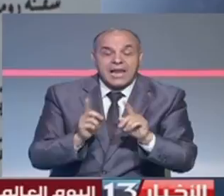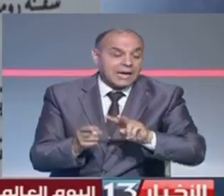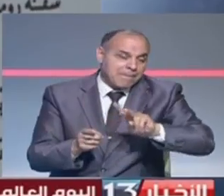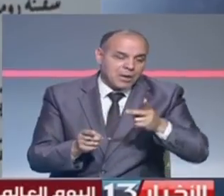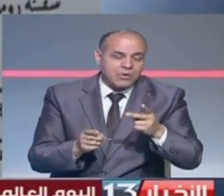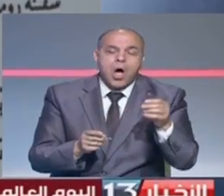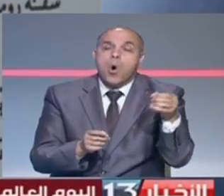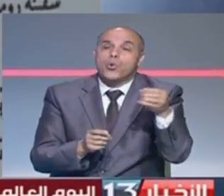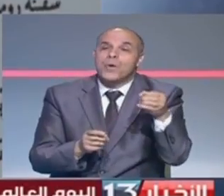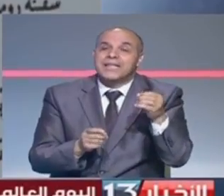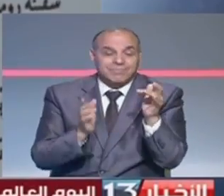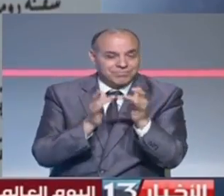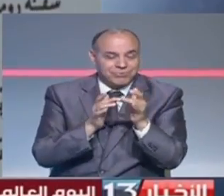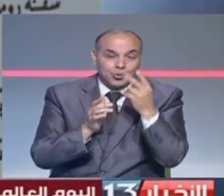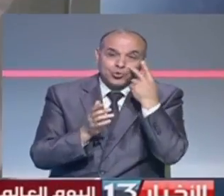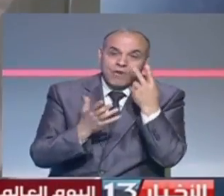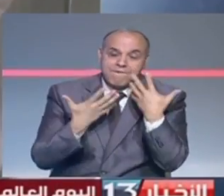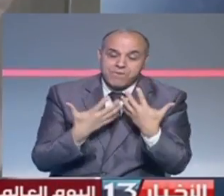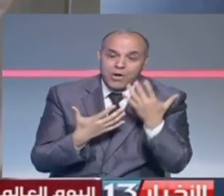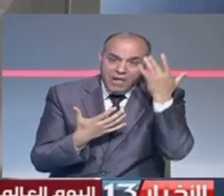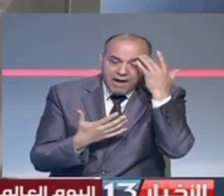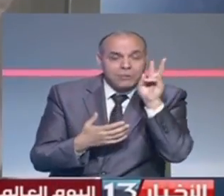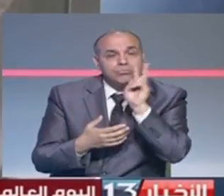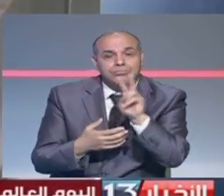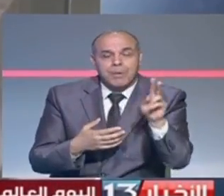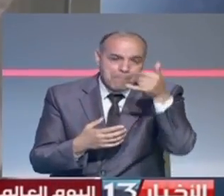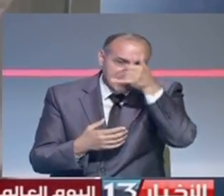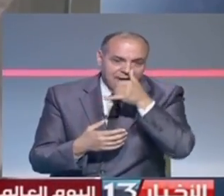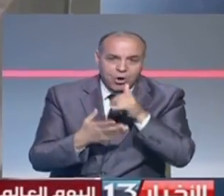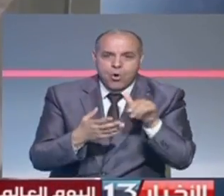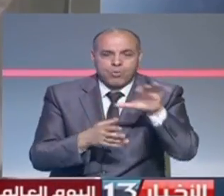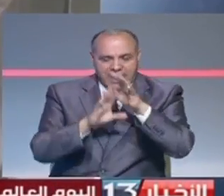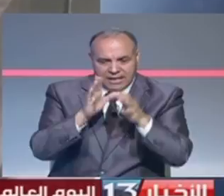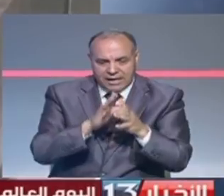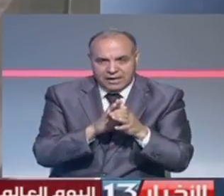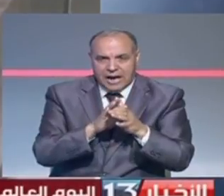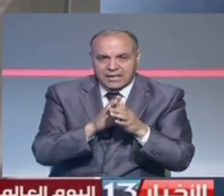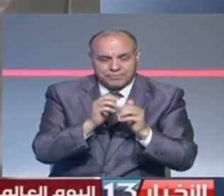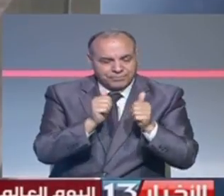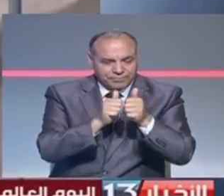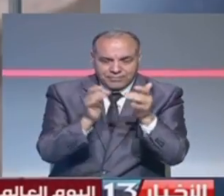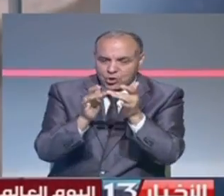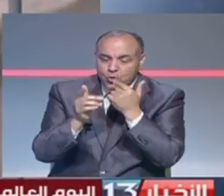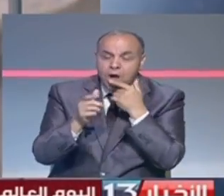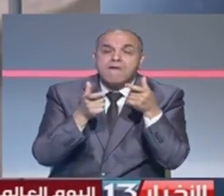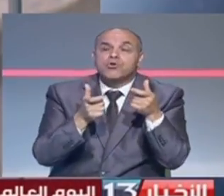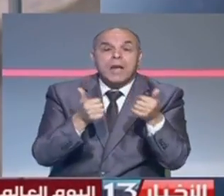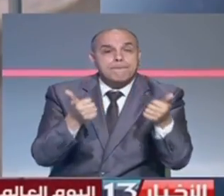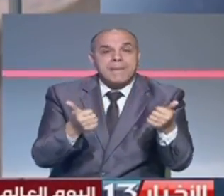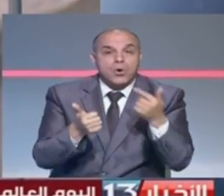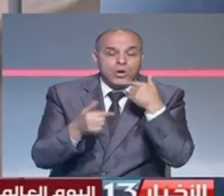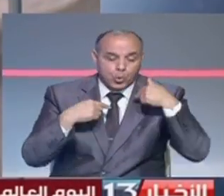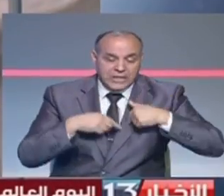افتراضيا مشرفين بالثقافه وزياره المتاحف والمواقع الاثريه عبر الانترنيت فرصه ثانيه ترشيح